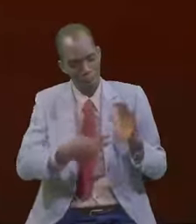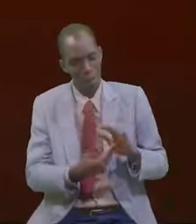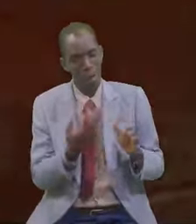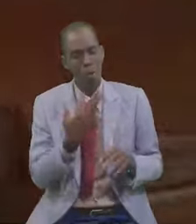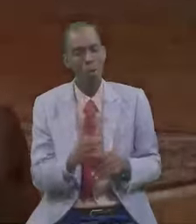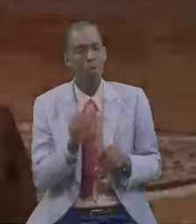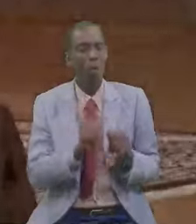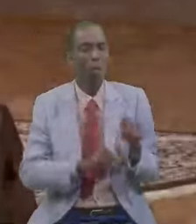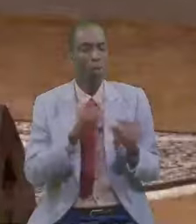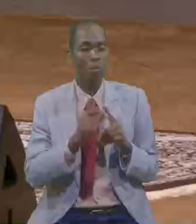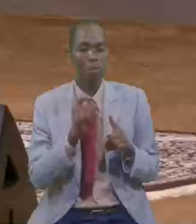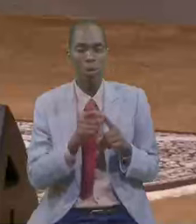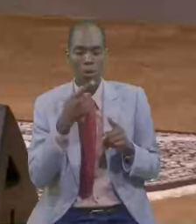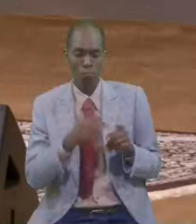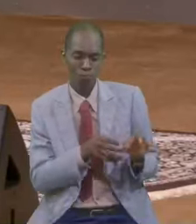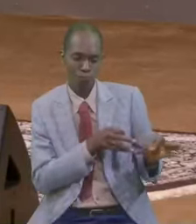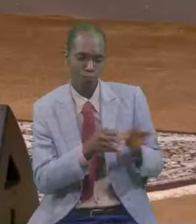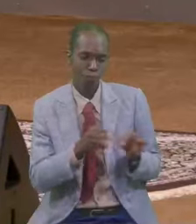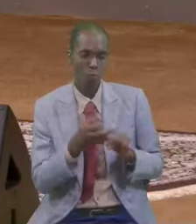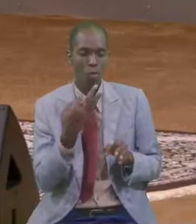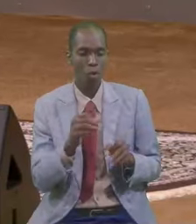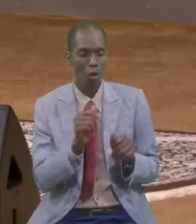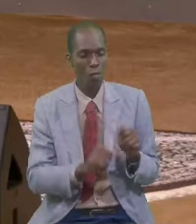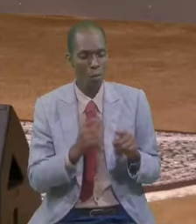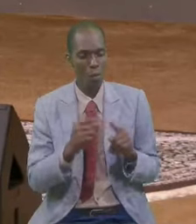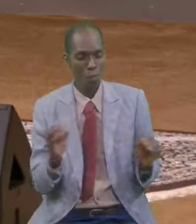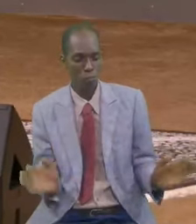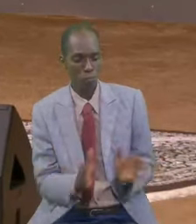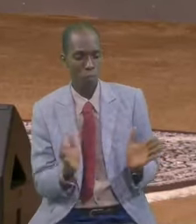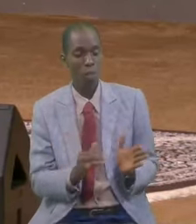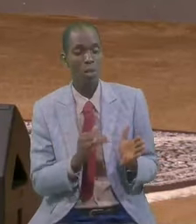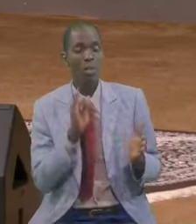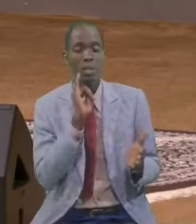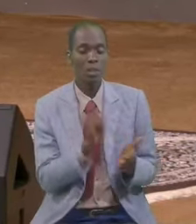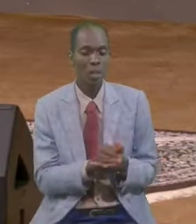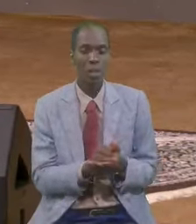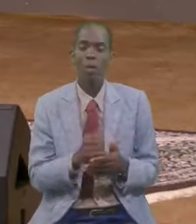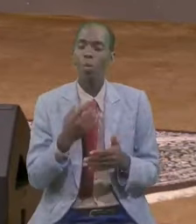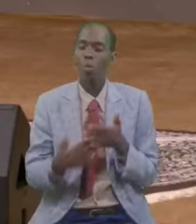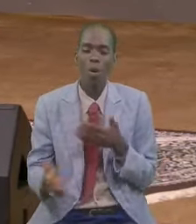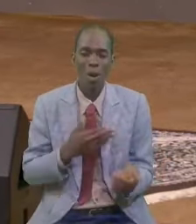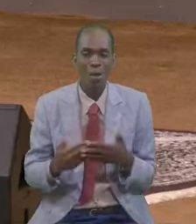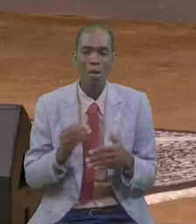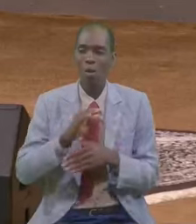déclaration, l'interprétation de chaque exhortation là-bas, c'est que